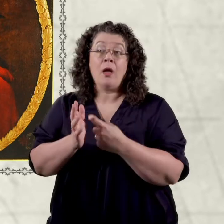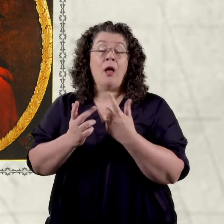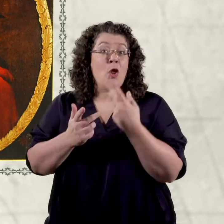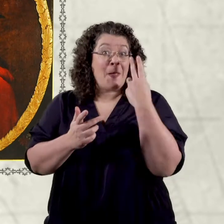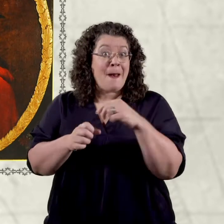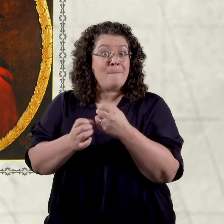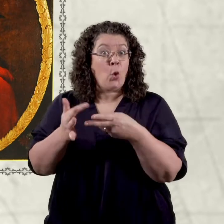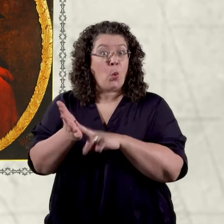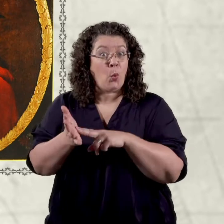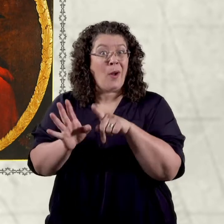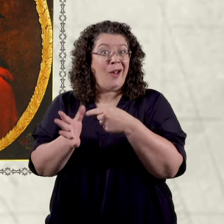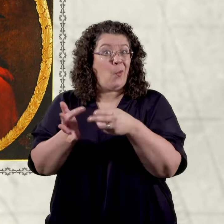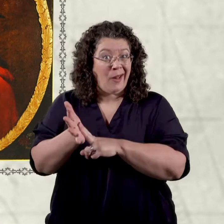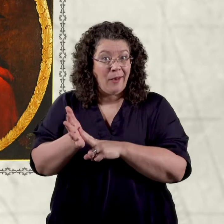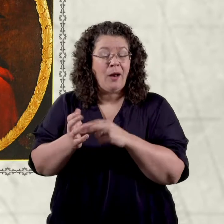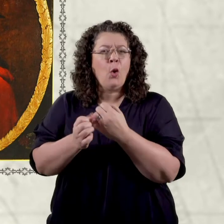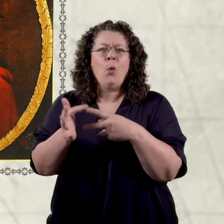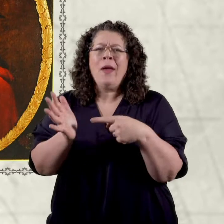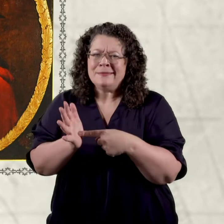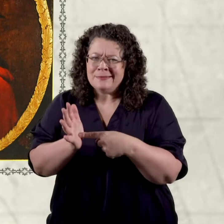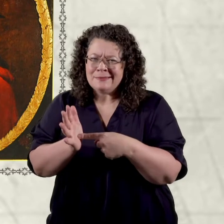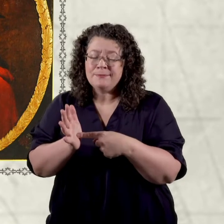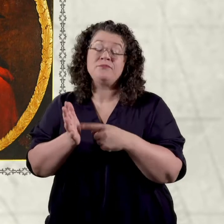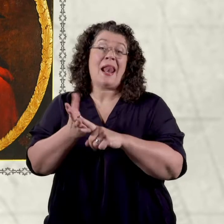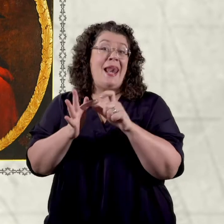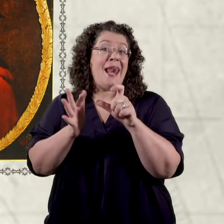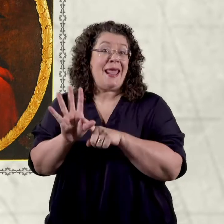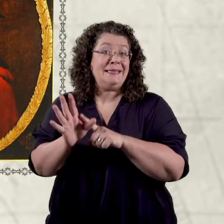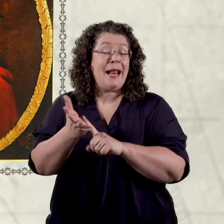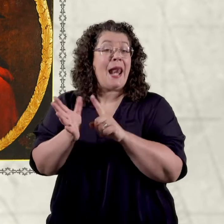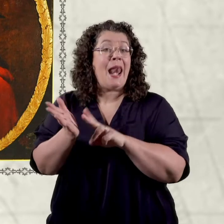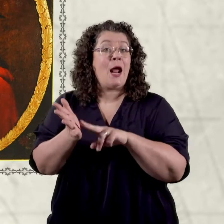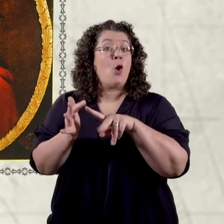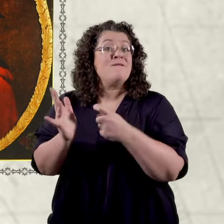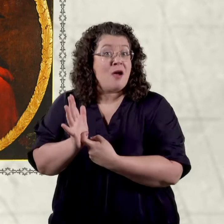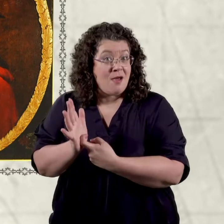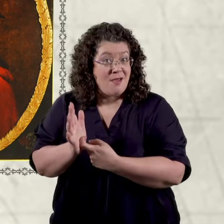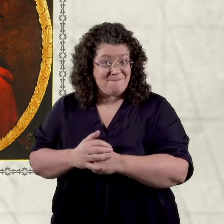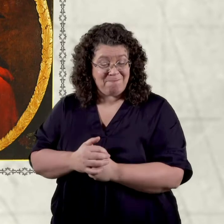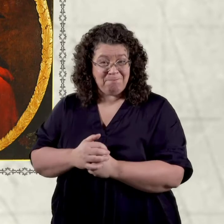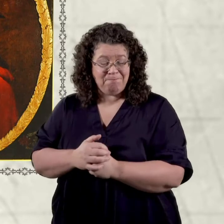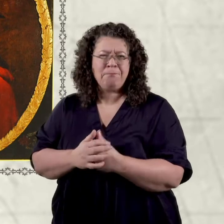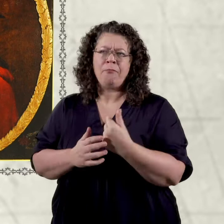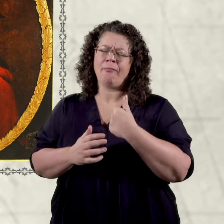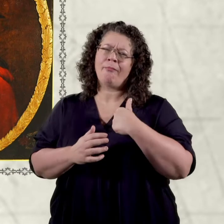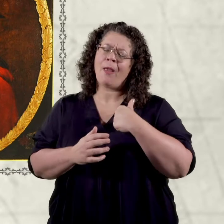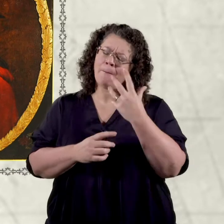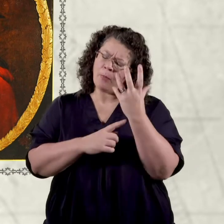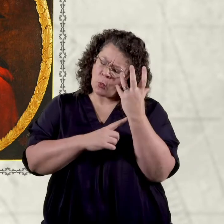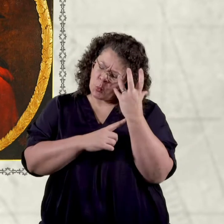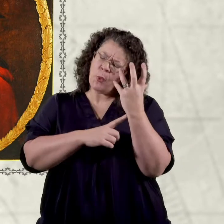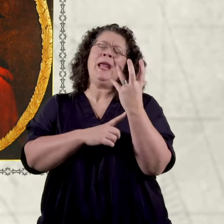Arglwyddes Llanofer, a.k.a. Gwenynen Gwent, a.k.a. Lady